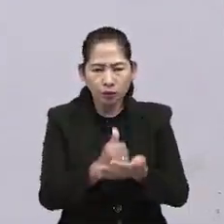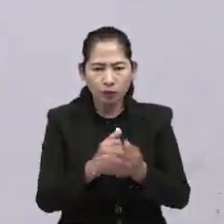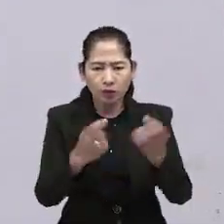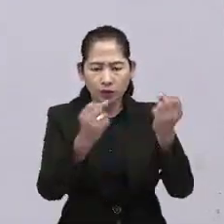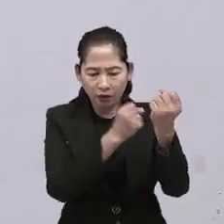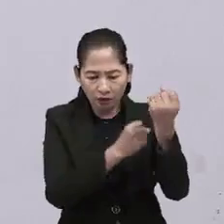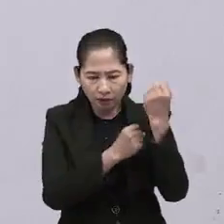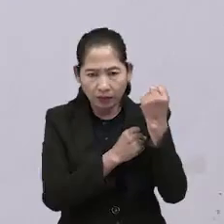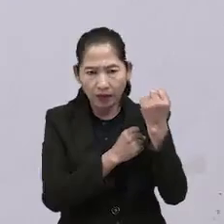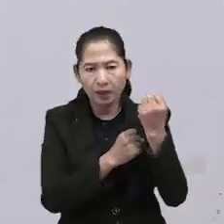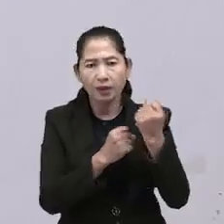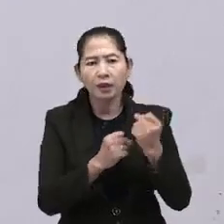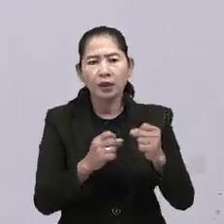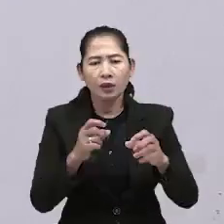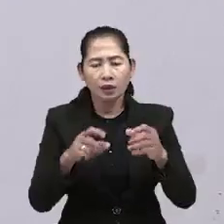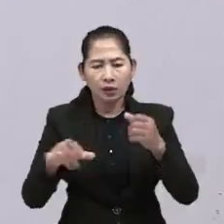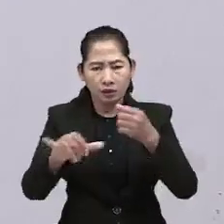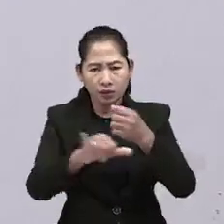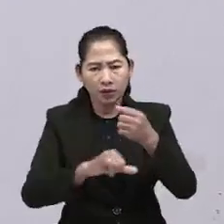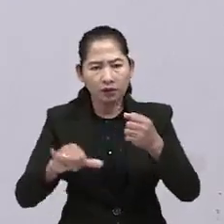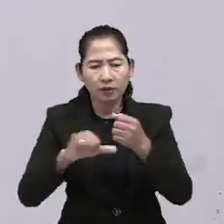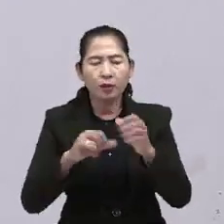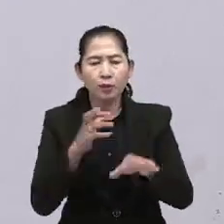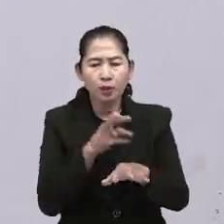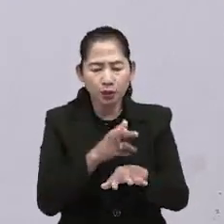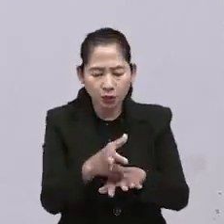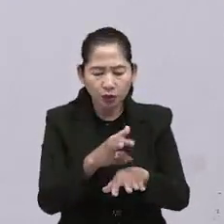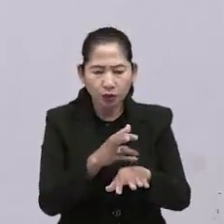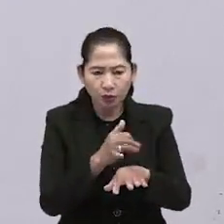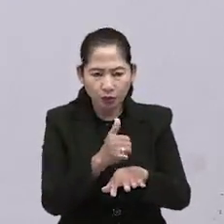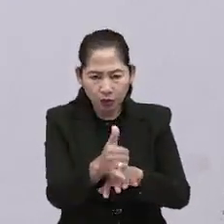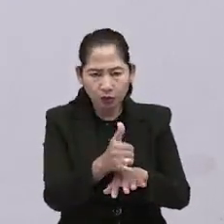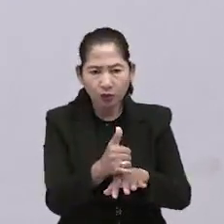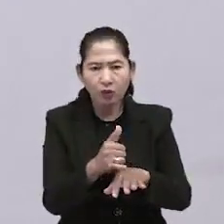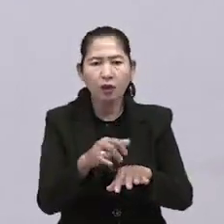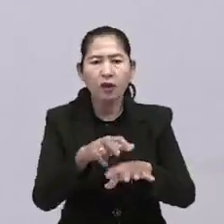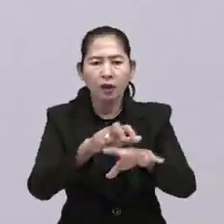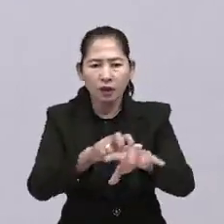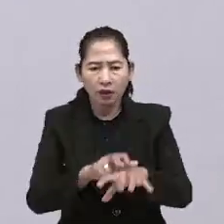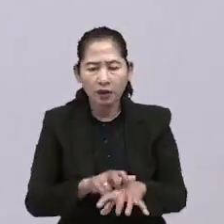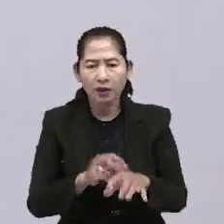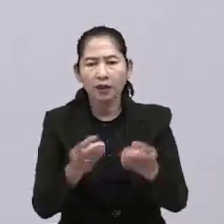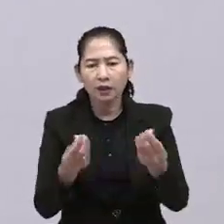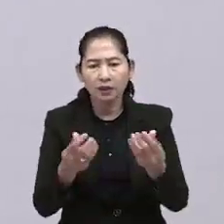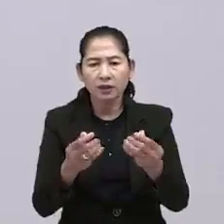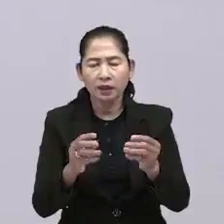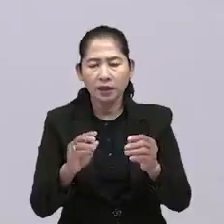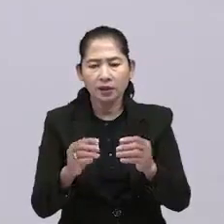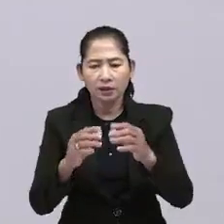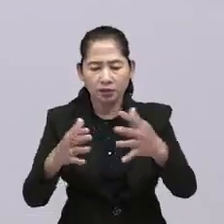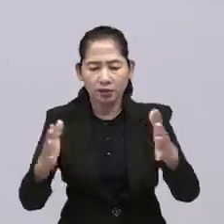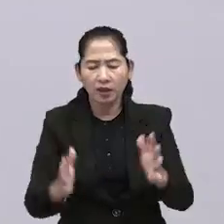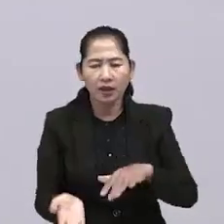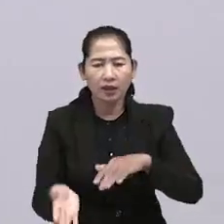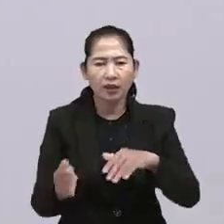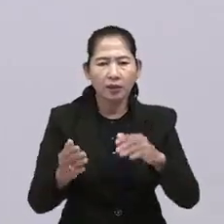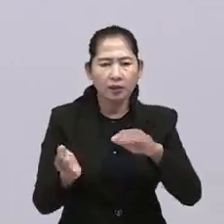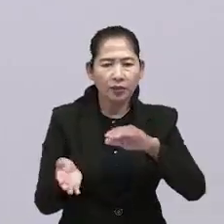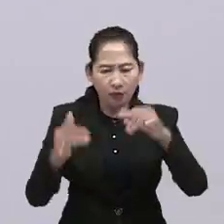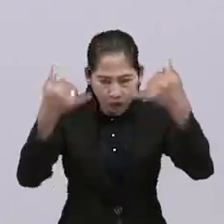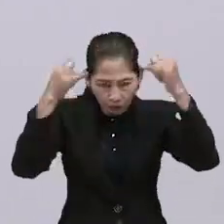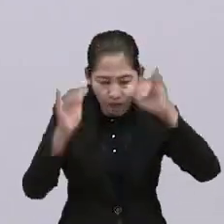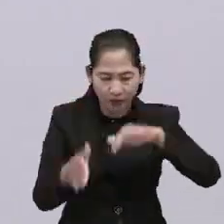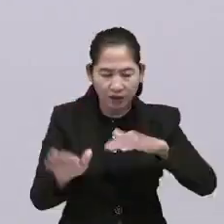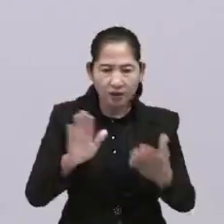កម្លាំងក្នុងការធ្វើស្រែចំការភ្ជួររាស់ដីស្រែធ្វើដំណាំកសិកម្មផ្សេងៗអញ្ចឹងណាចាហើយនៅពេលដែលវាស្លាប់ទៅគោ